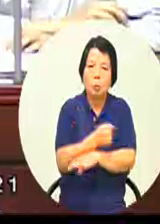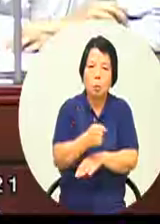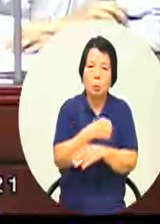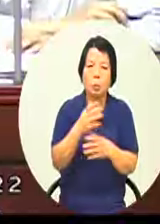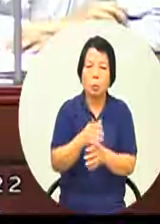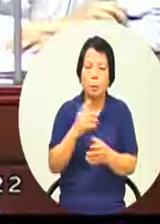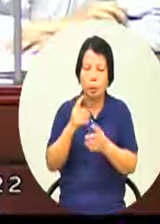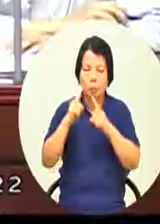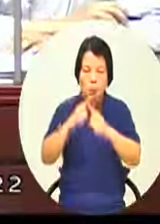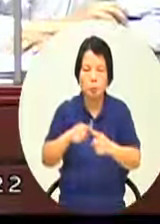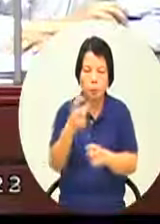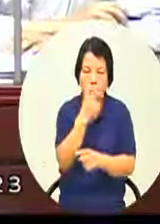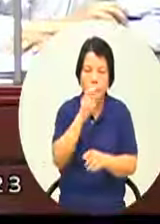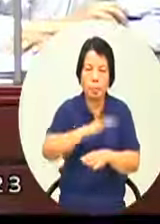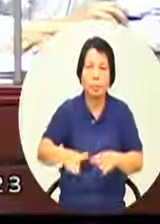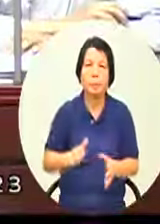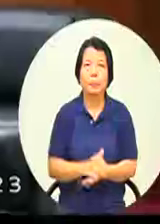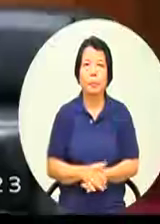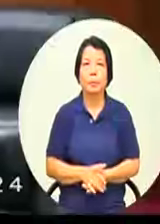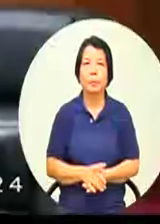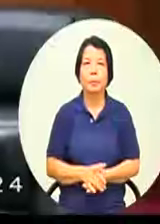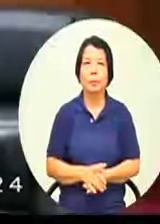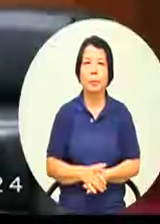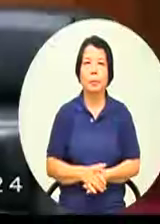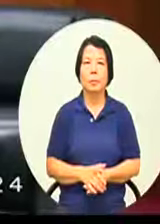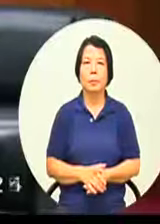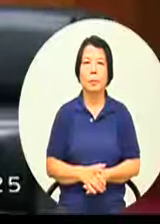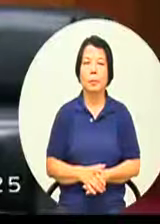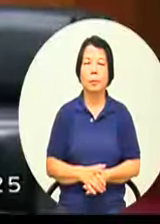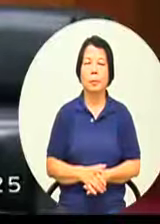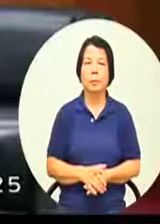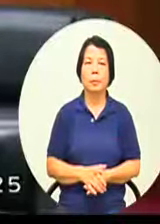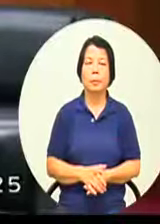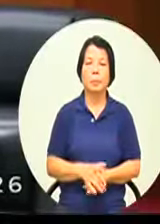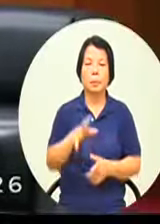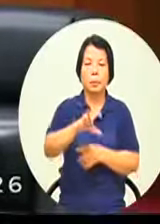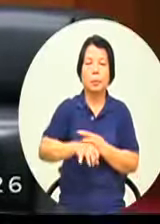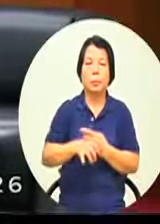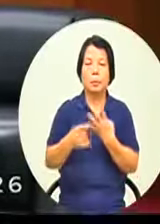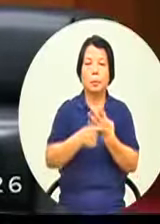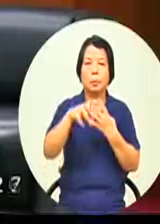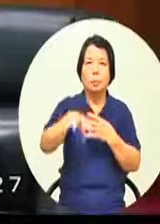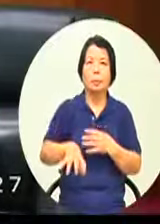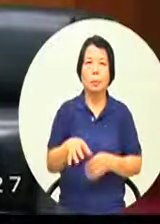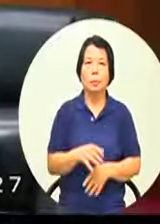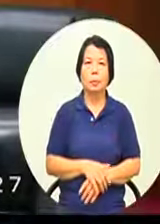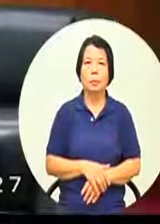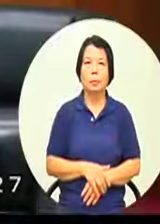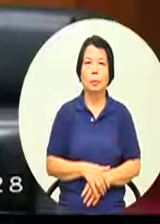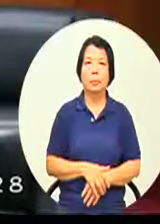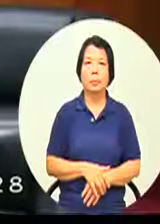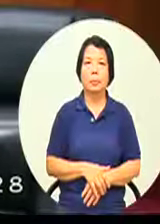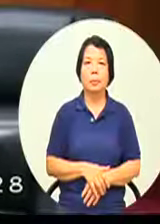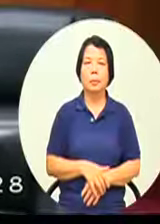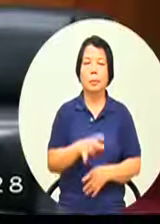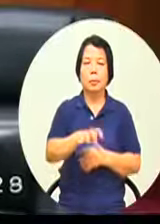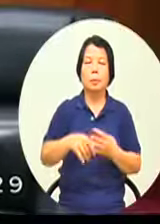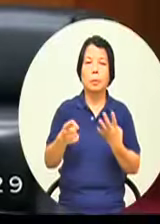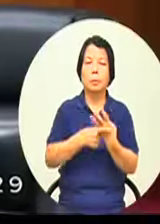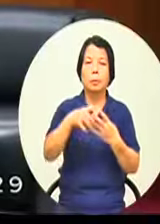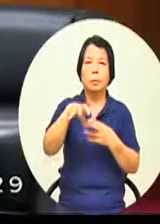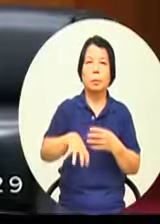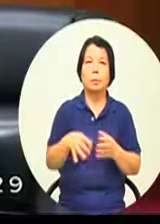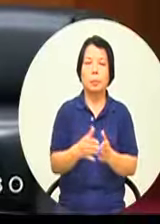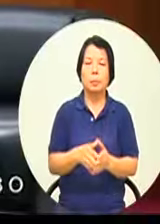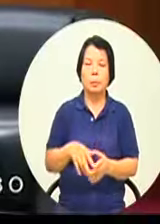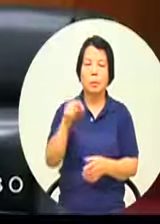蝇。以上说明， 谢谢。那至于农业局的部分，因为农业局在我们纳马夏其